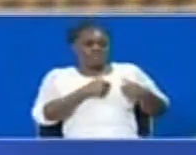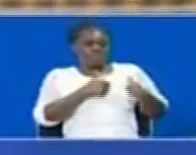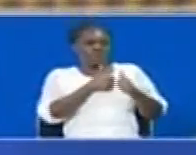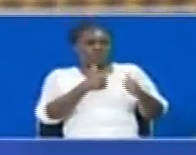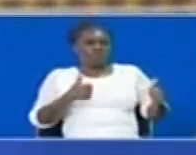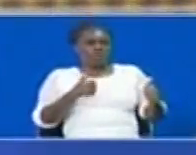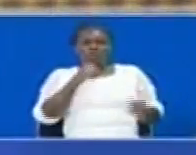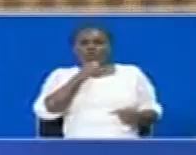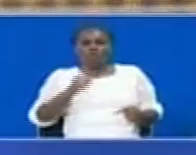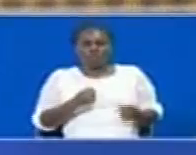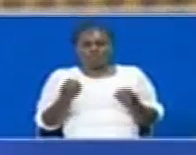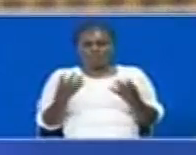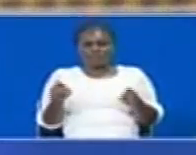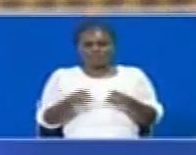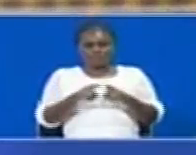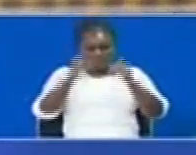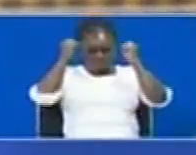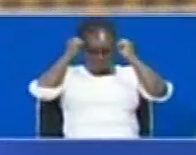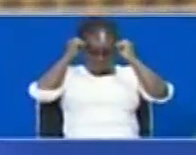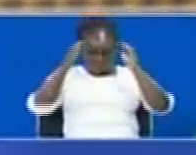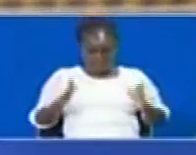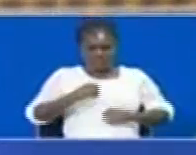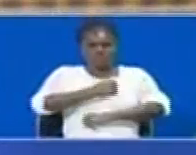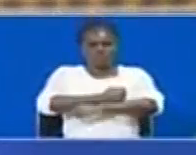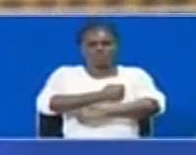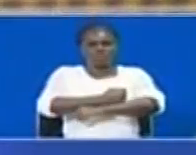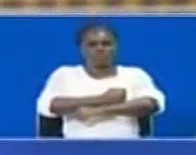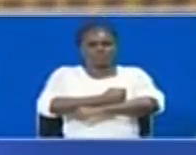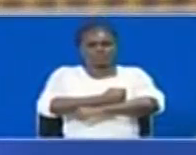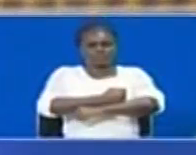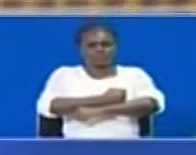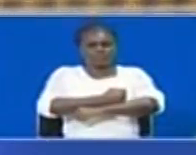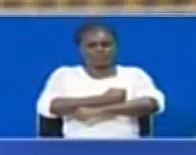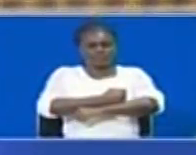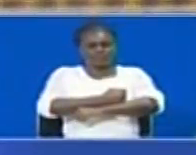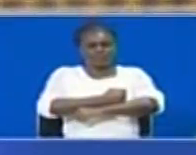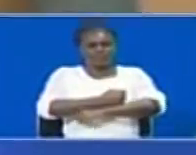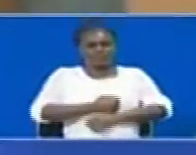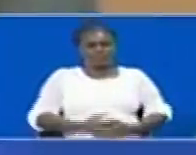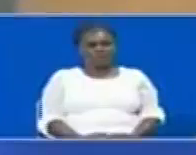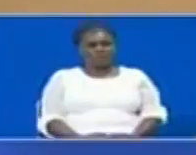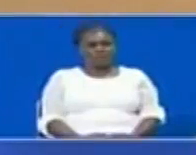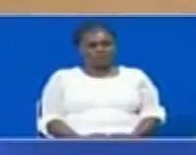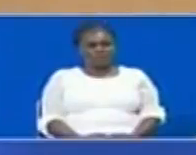wa miaka mingi ambaye pia ni mwanafunzi katika shule hiyo. Rashid Ronald ana maelezo kamili.